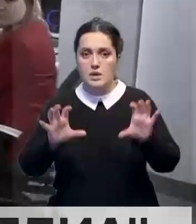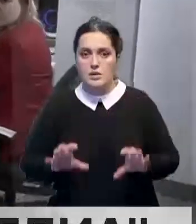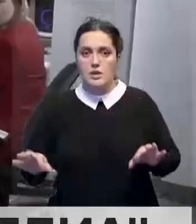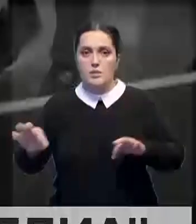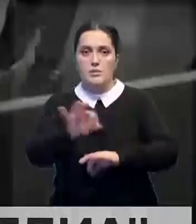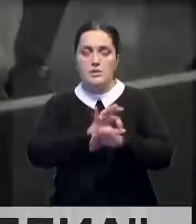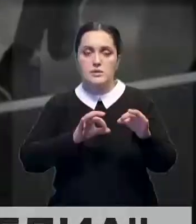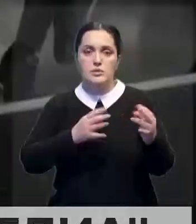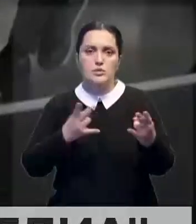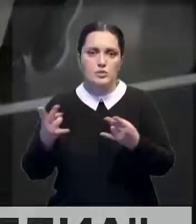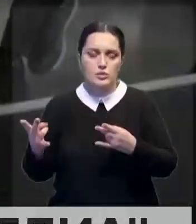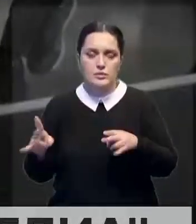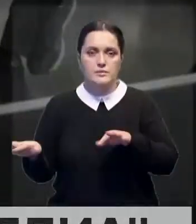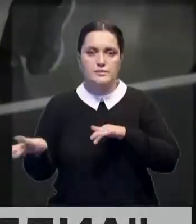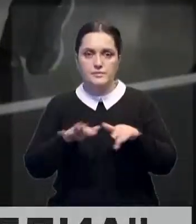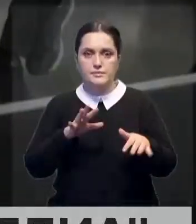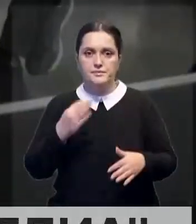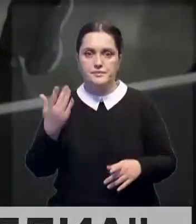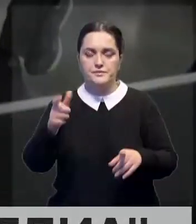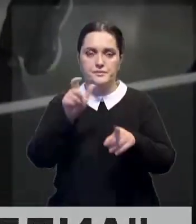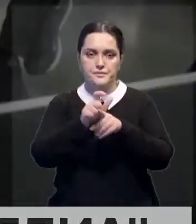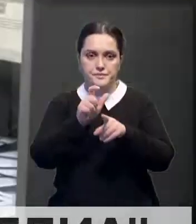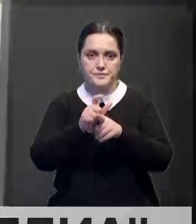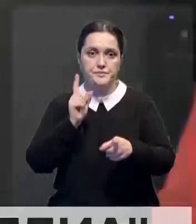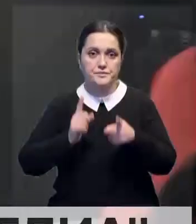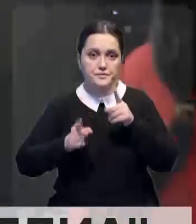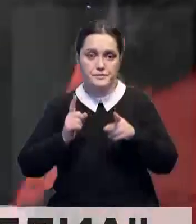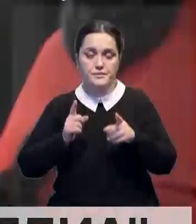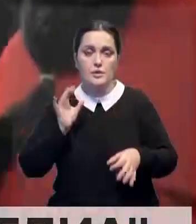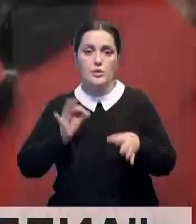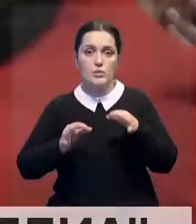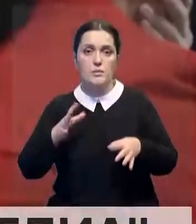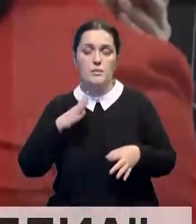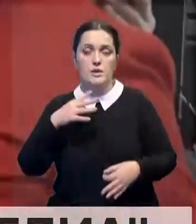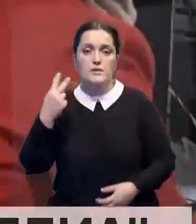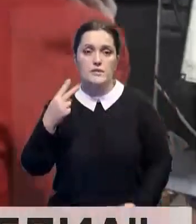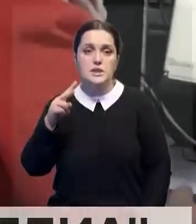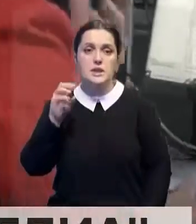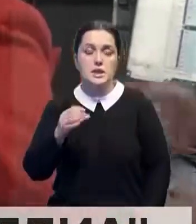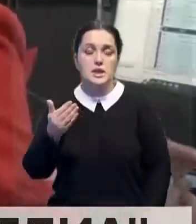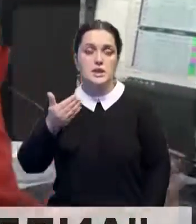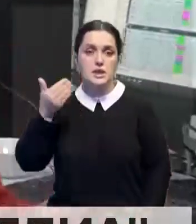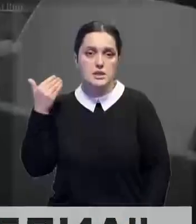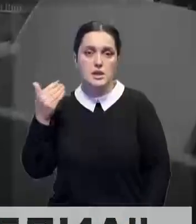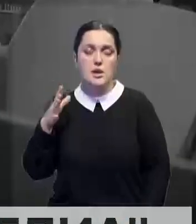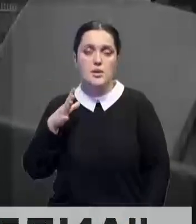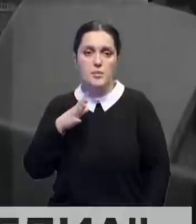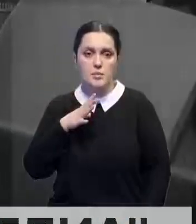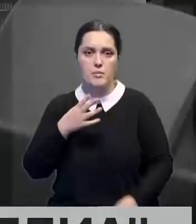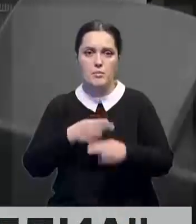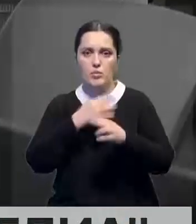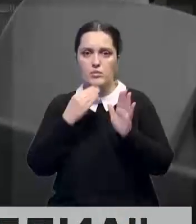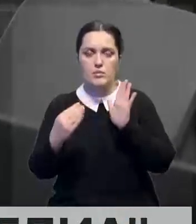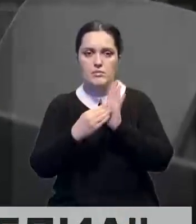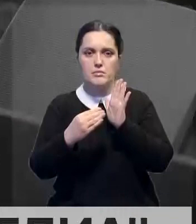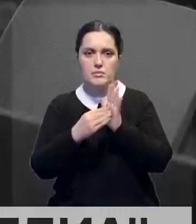необходимой мерой, отметила глава ведомства. По ее словам, действующие нормы приняли больше 20 лет назад, вносили десятки поправок.